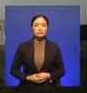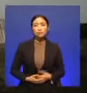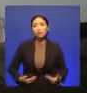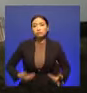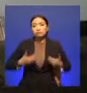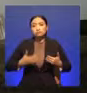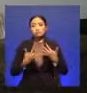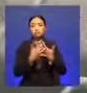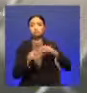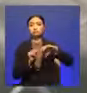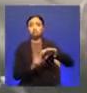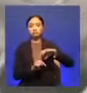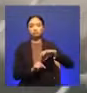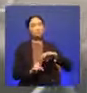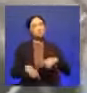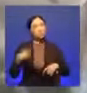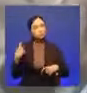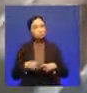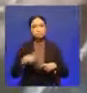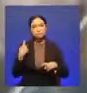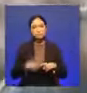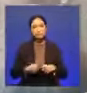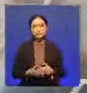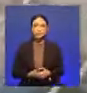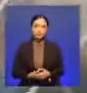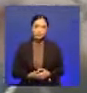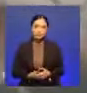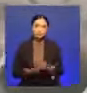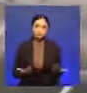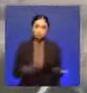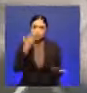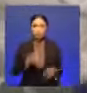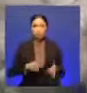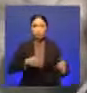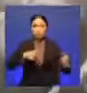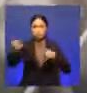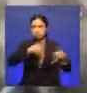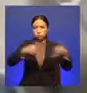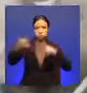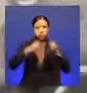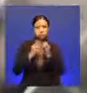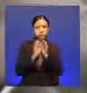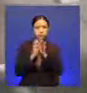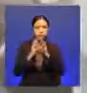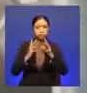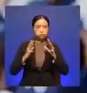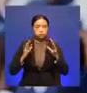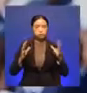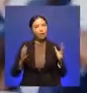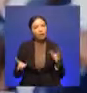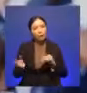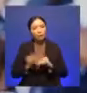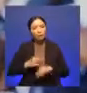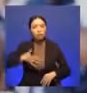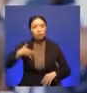ชีวิตในเรือนจำยิ่งยากลำบากมากขึ้นเมื่อมีการเพิ่มขึ้นของผู้ต้องขังอย่างรวดเร็วและต่อเนื่อง